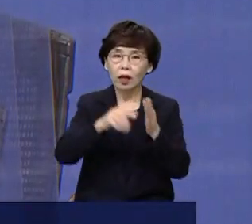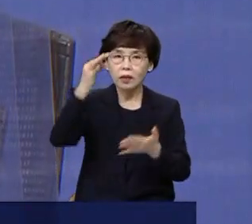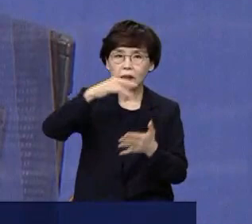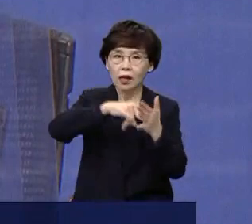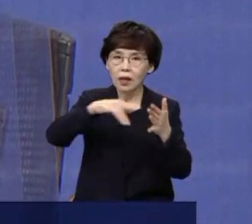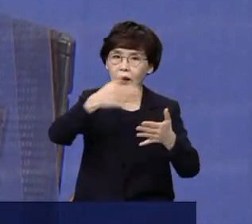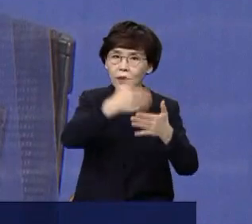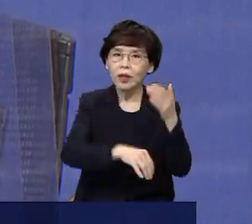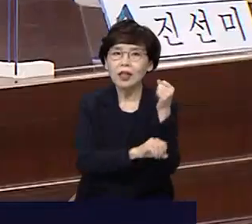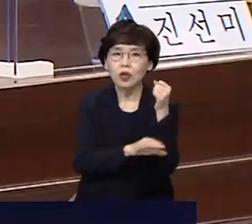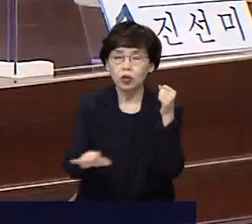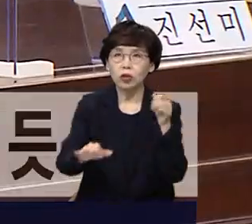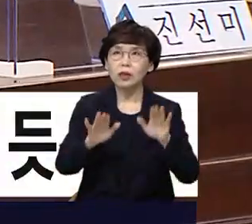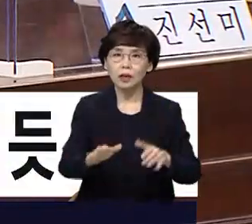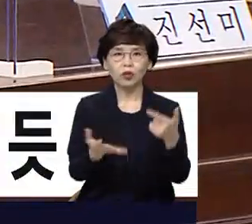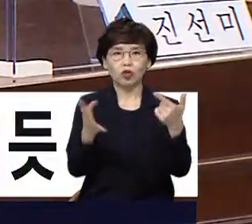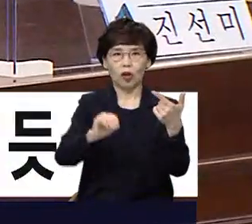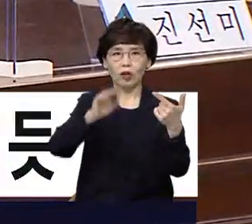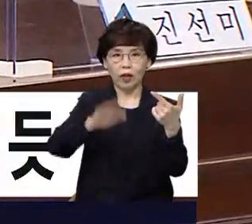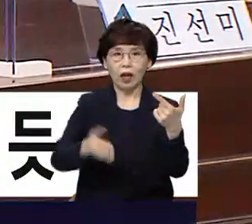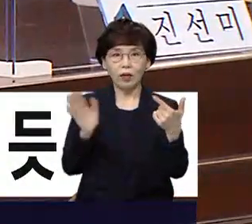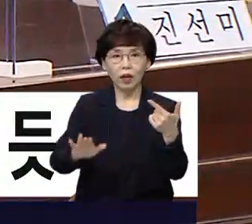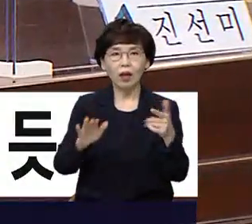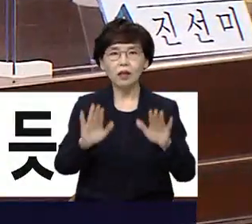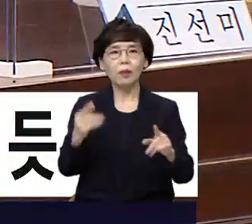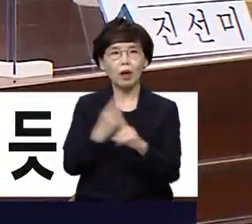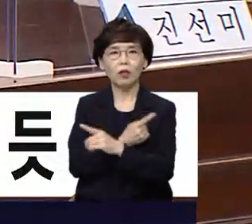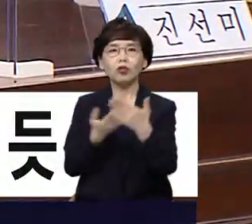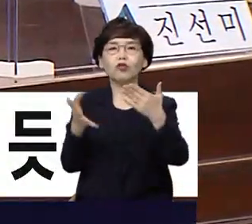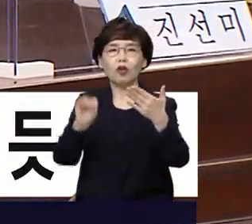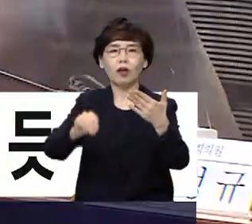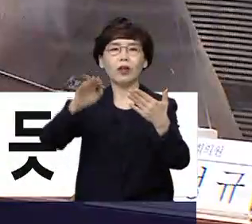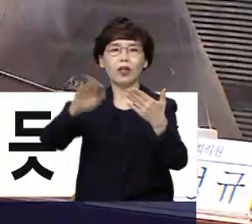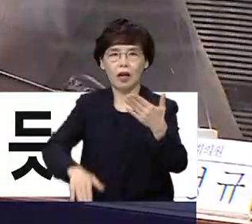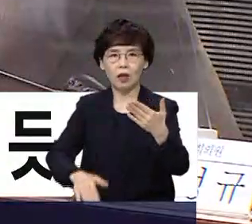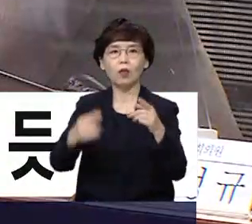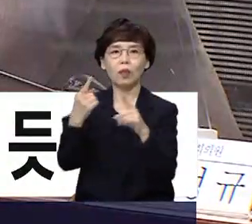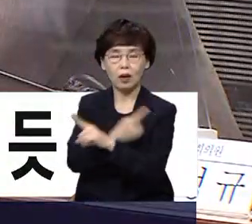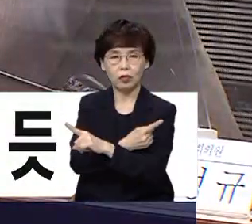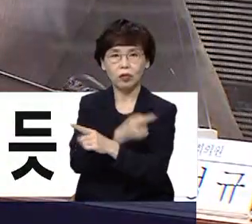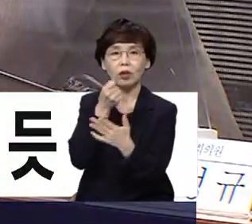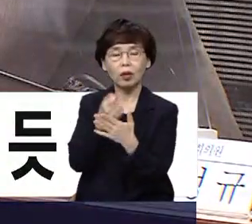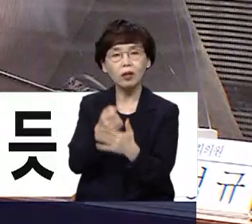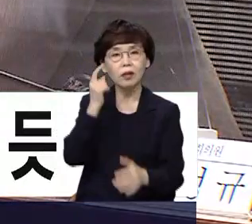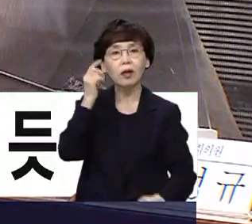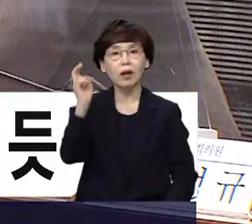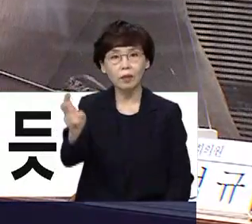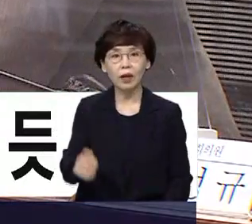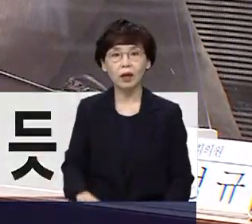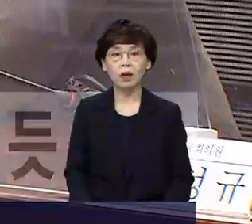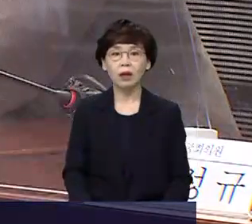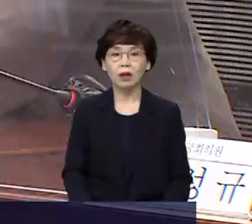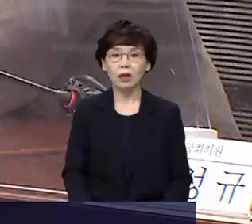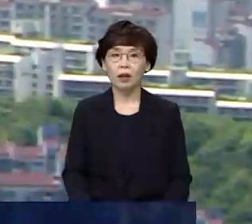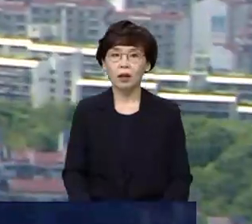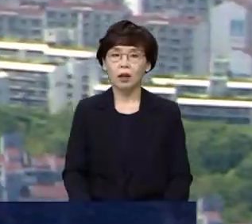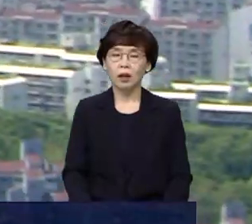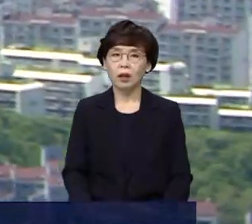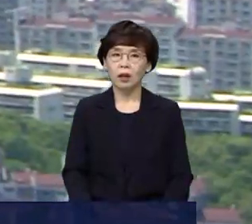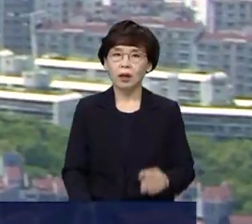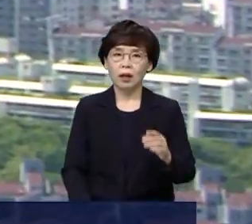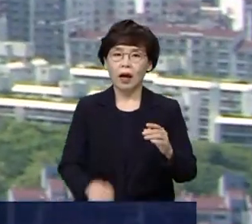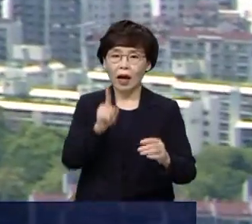재산세 감면 기준을 기존 6억 원에서 9억 원 이하로 상향 조정하는 방안이 결정될 것으로 알려졌습니다.